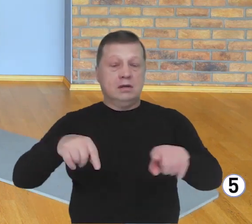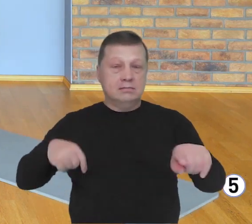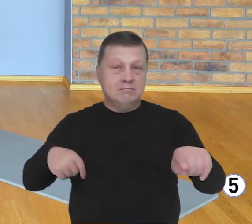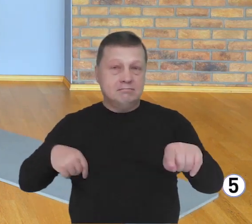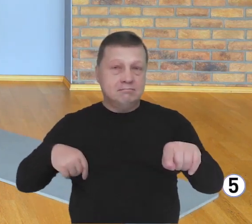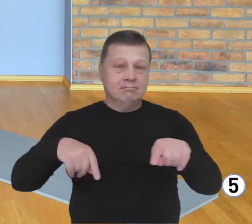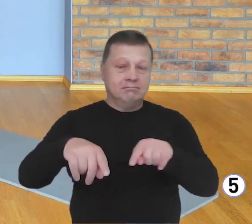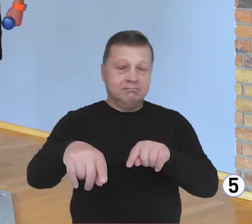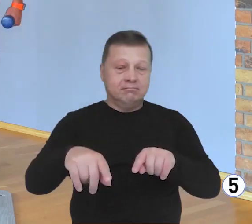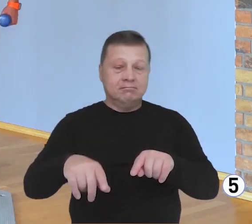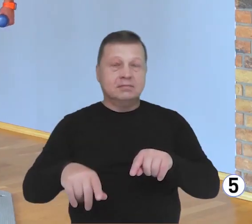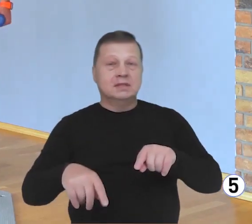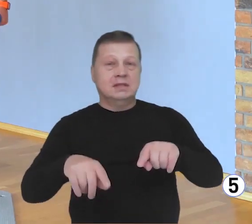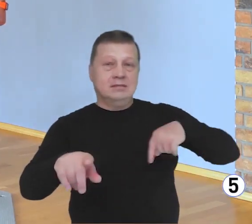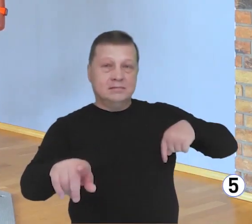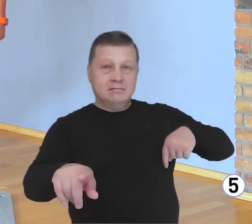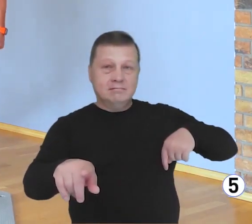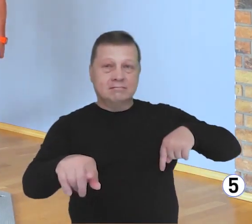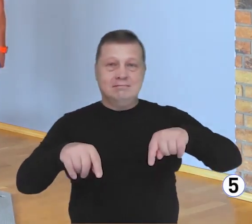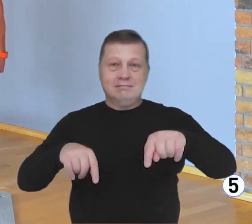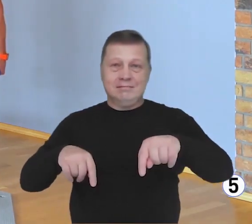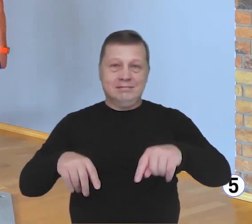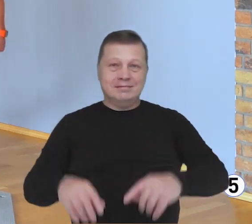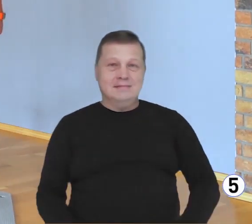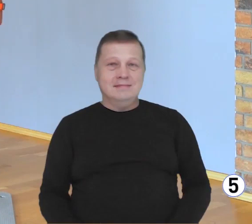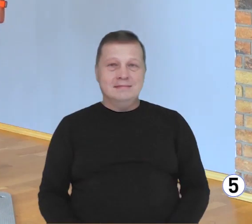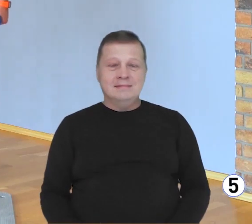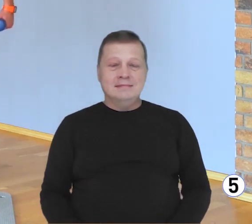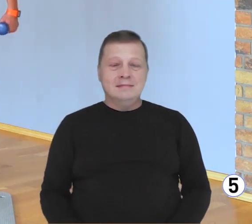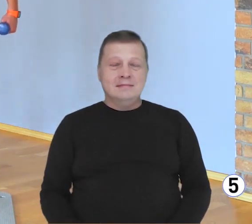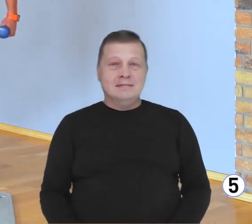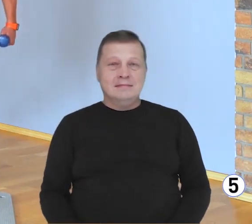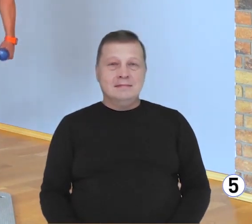tyłu. Schodzimy. I zmiana.